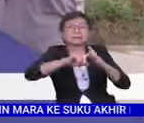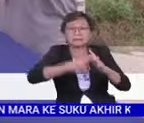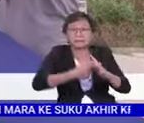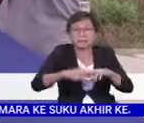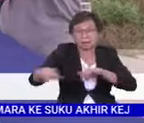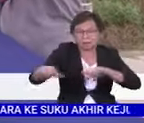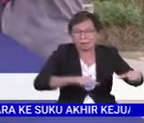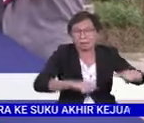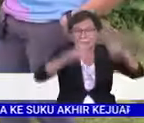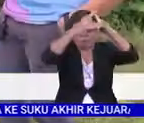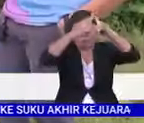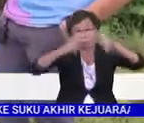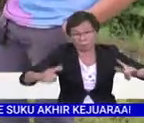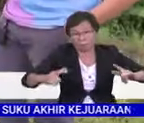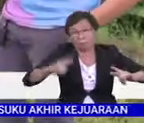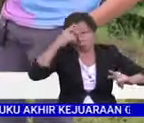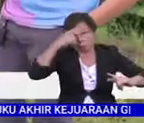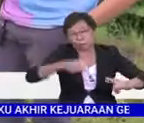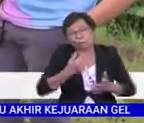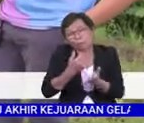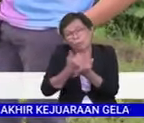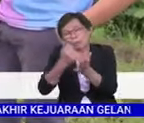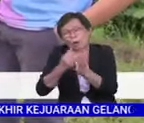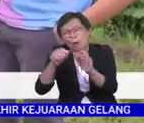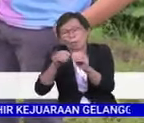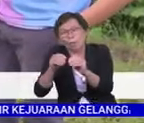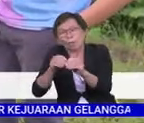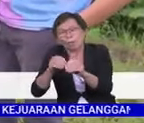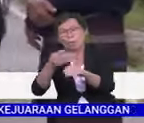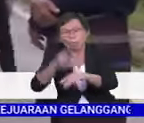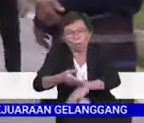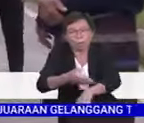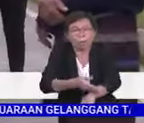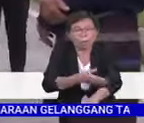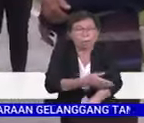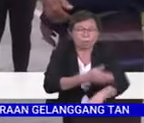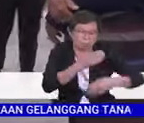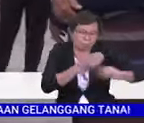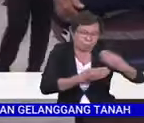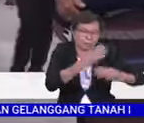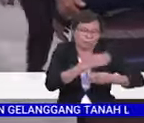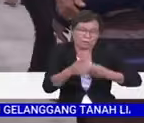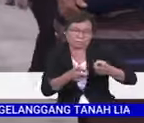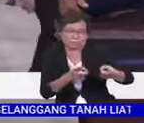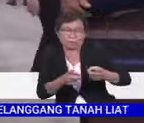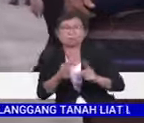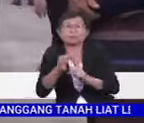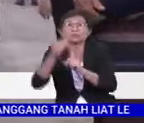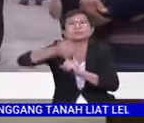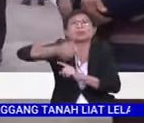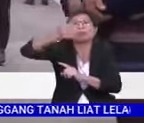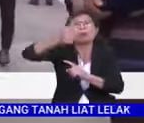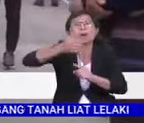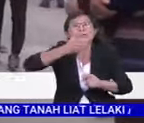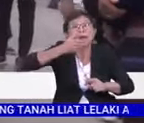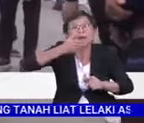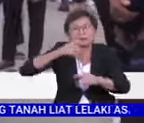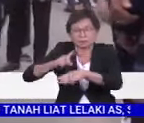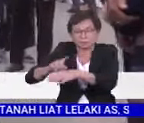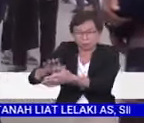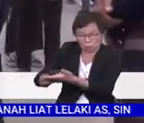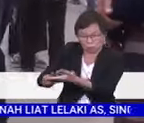activity perkemahan bagi membantu meningkatkan sosial serta disiplin terutamanya beliau di peringkat sekolah